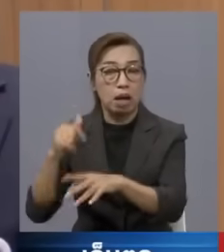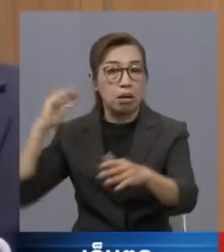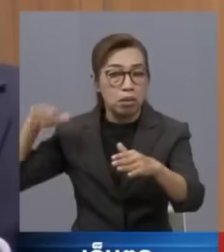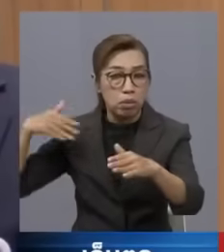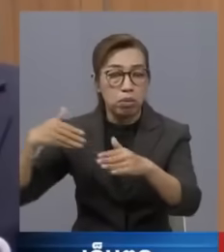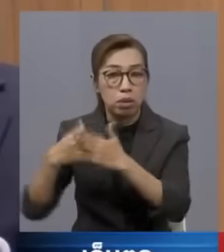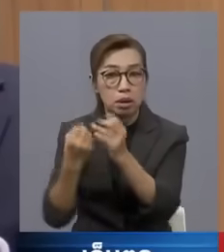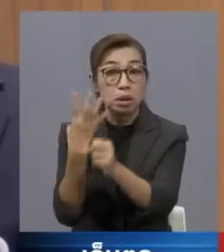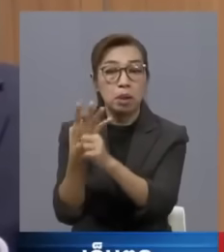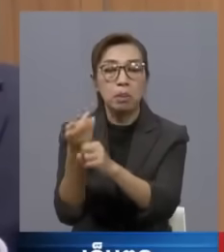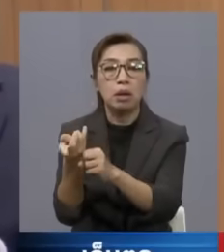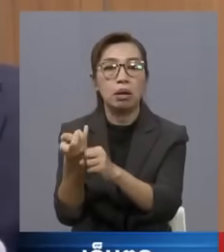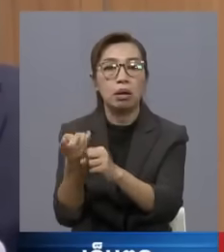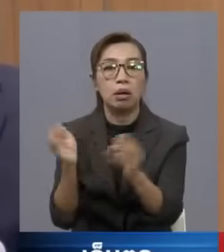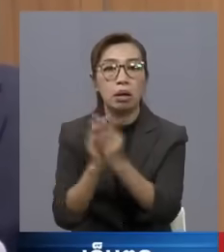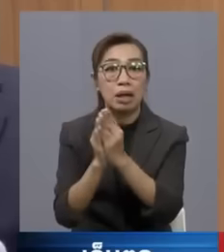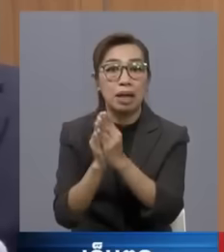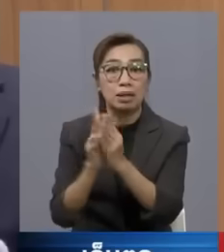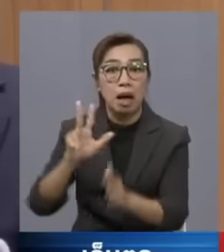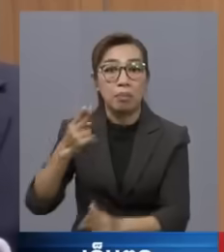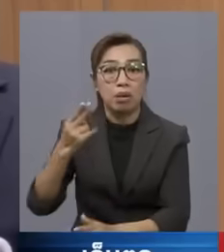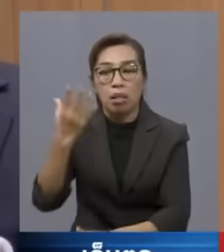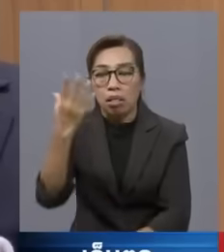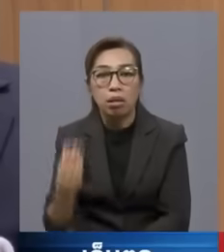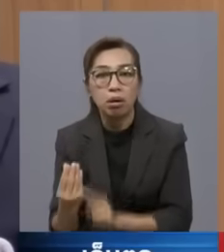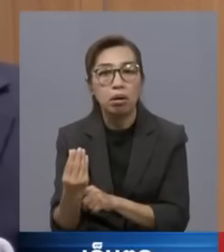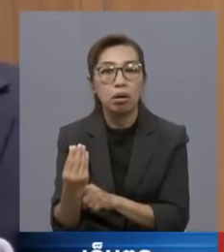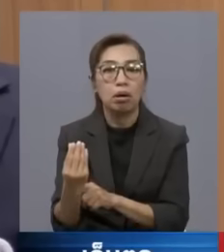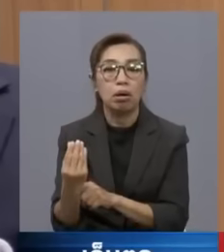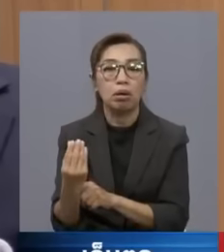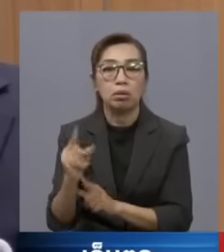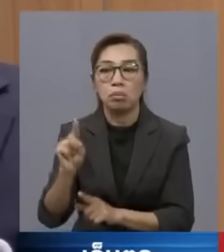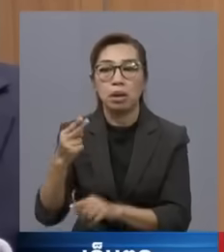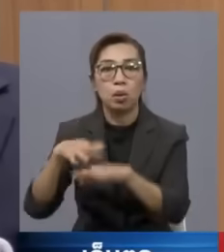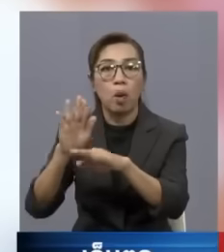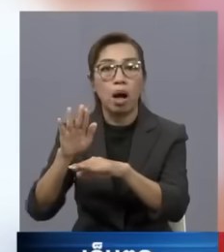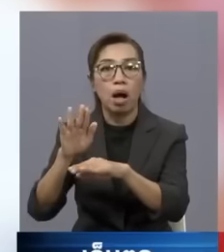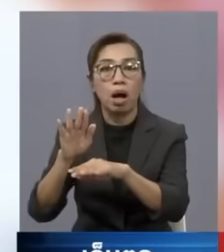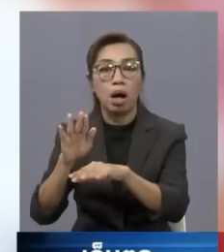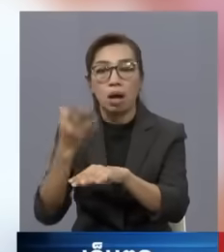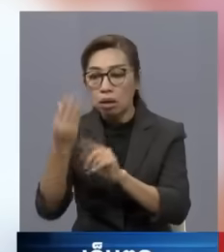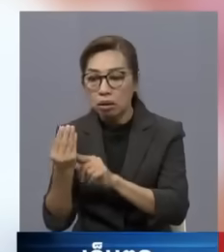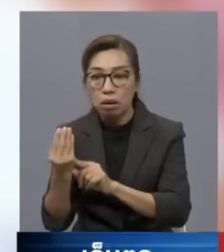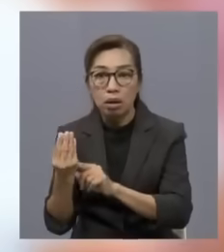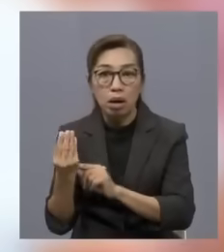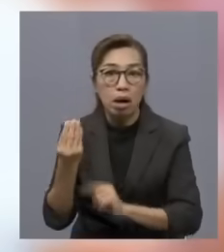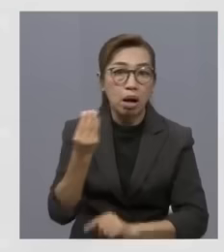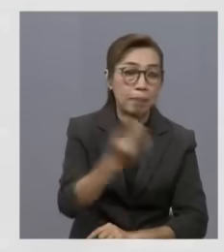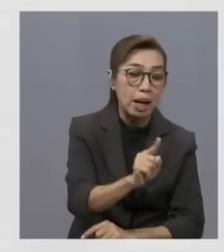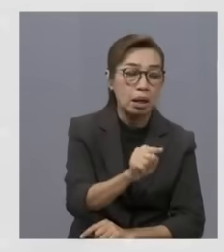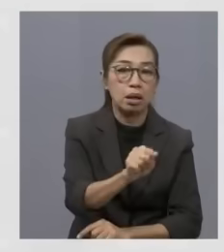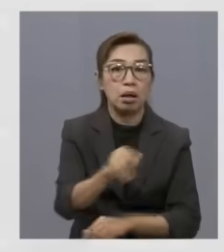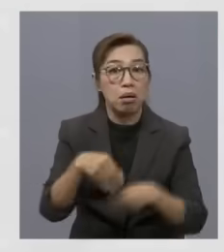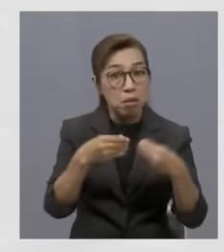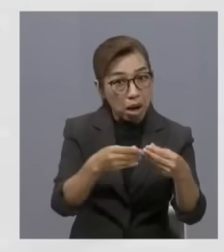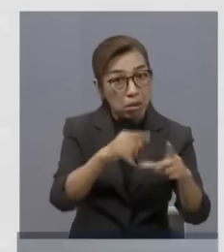ผ่านไป 4ปีคะแนนประชาธิปัตย์ลดฮวบไป 20,000บาทไปกองอยู่ที่ก้าวไกลไหมหรือว่าไปกอง